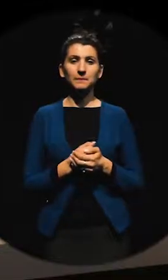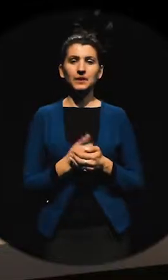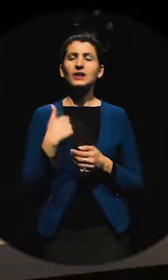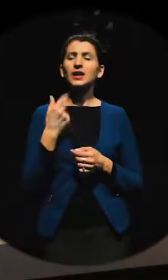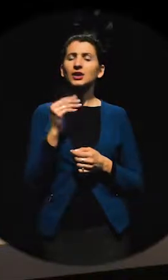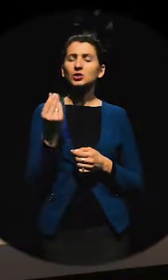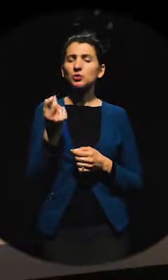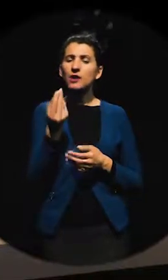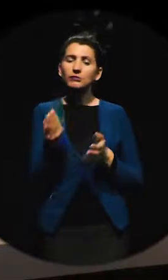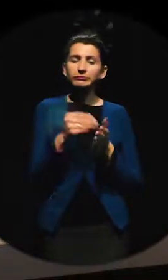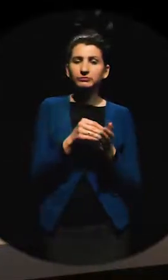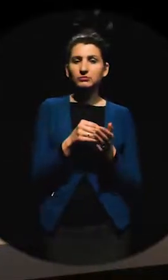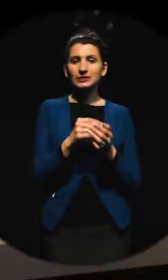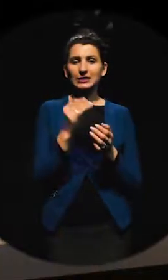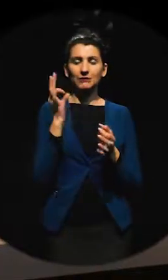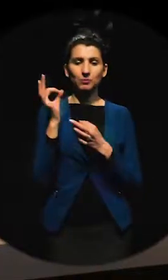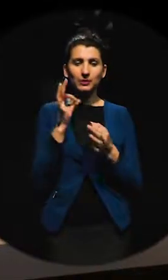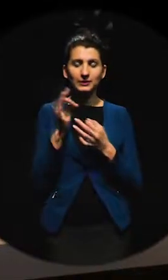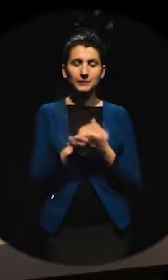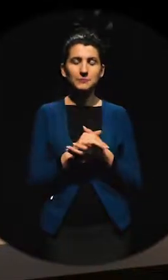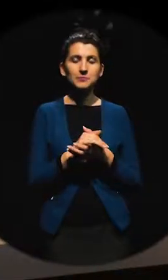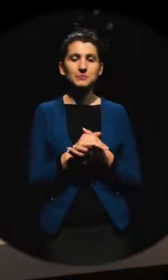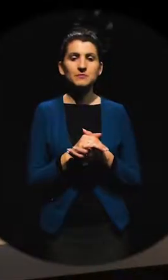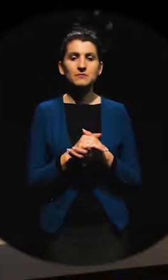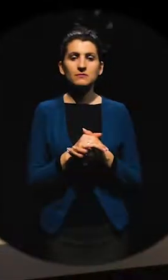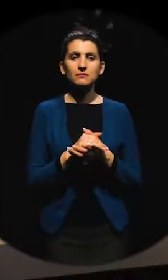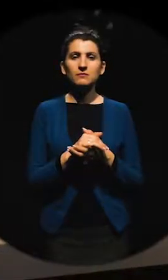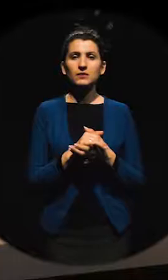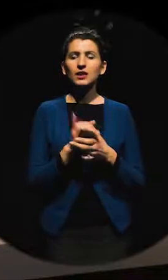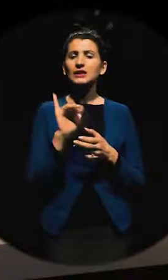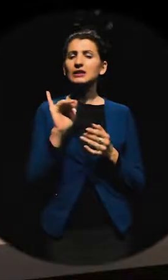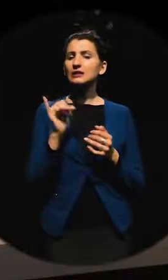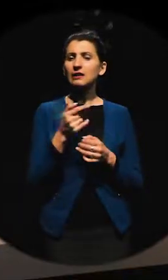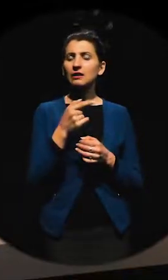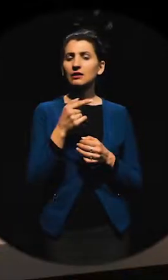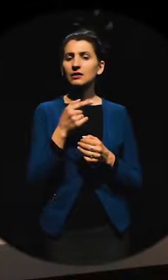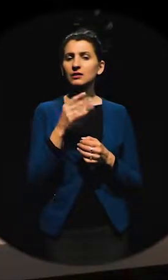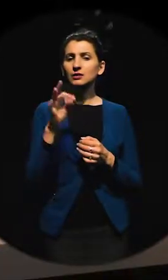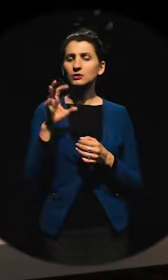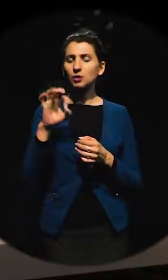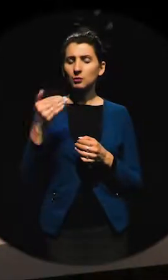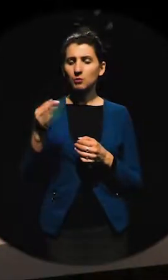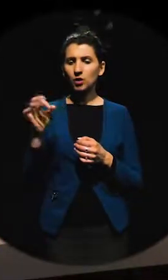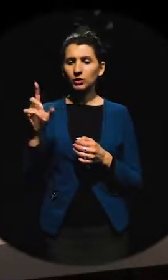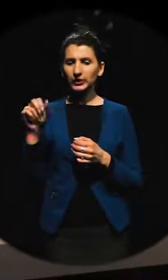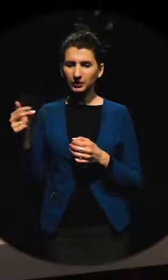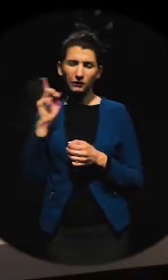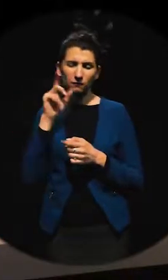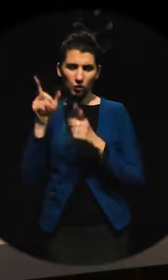Dodałabym jeszcze to, jak Tom Olin definiował